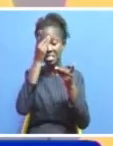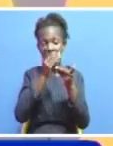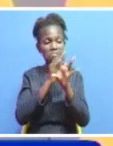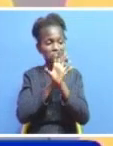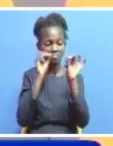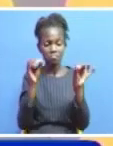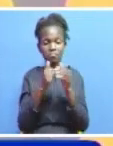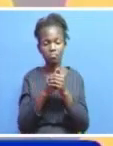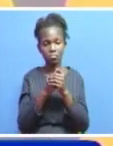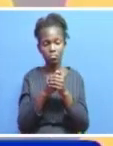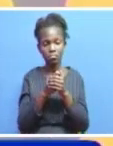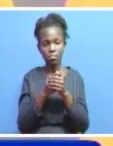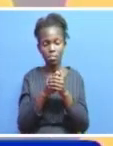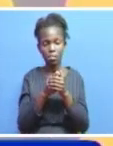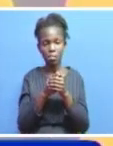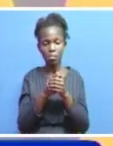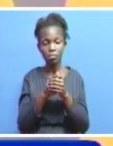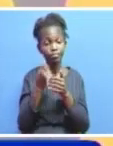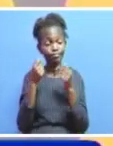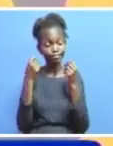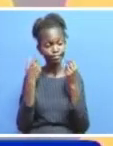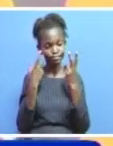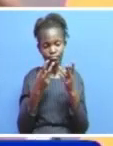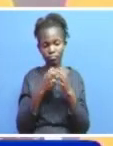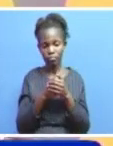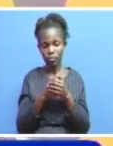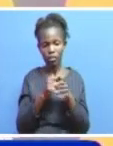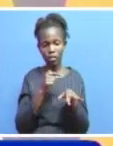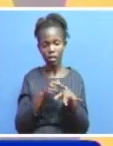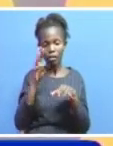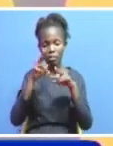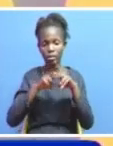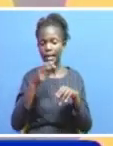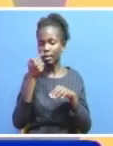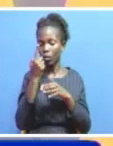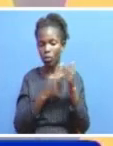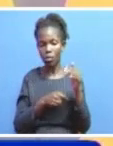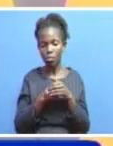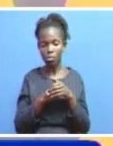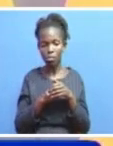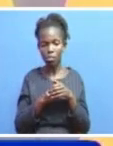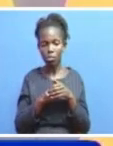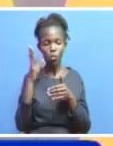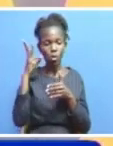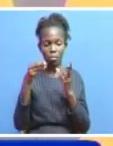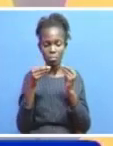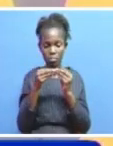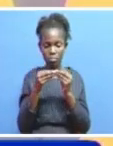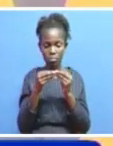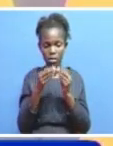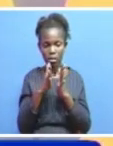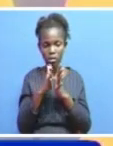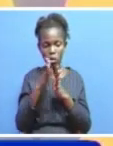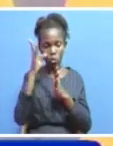umia. Bahie. Mwakona. Ikuwe the amadhime ya kalanzi mewe neck. Neku koma na nega umi